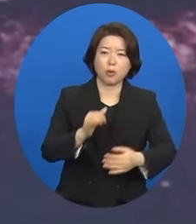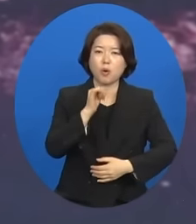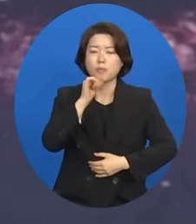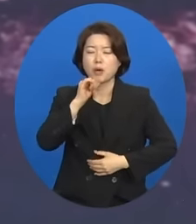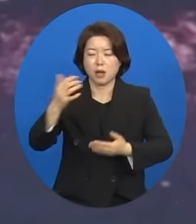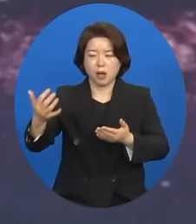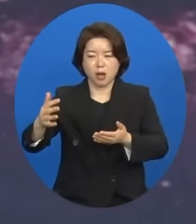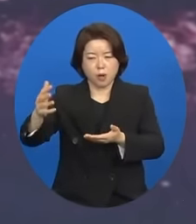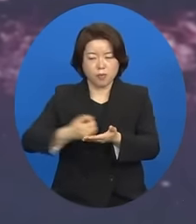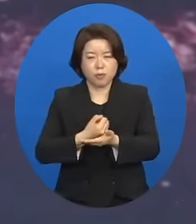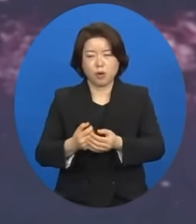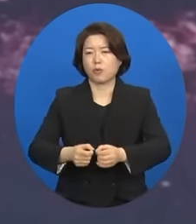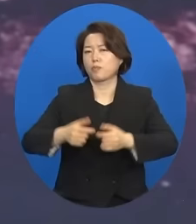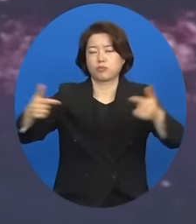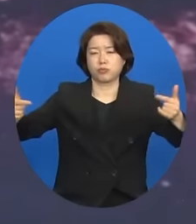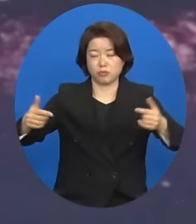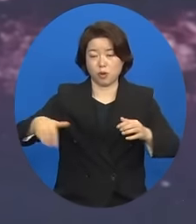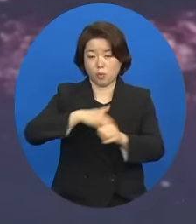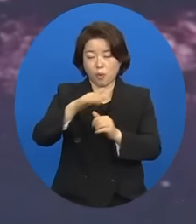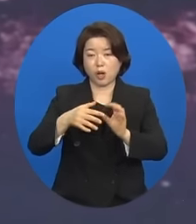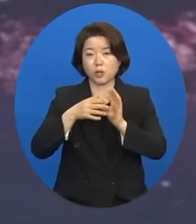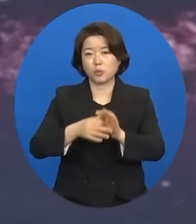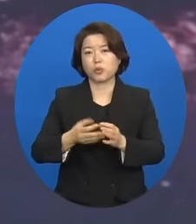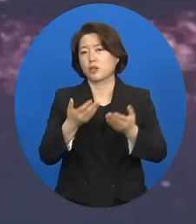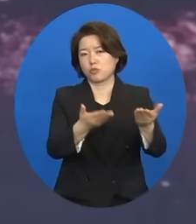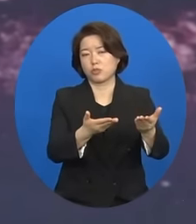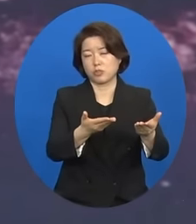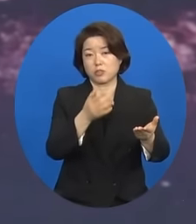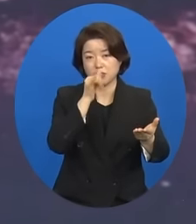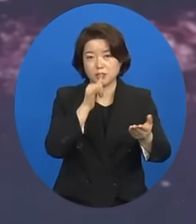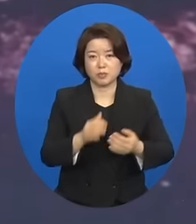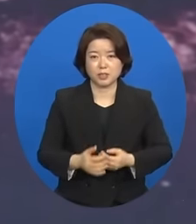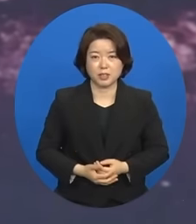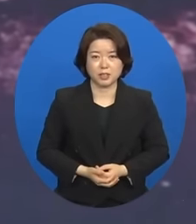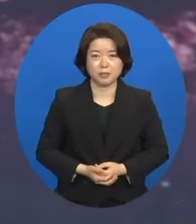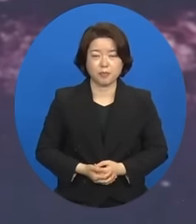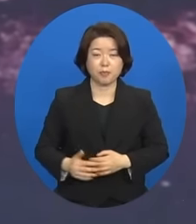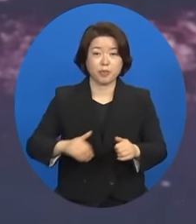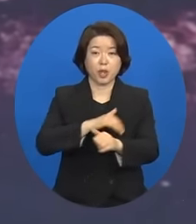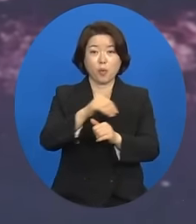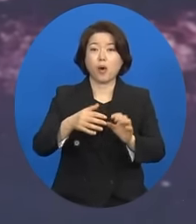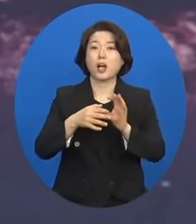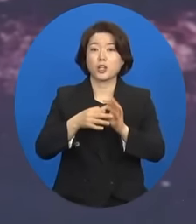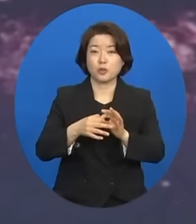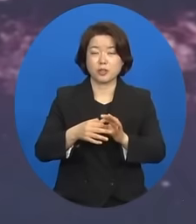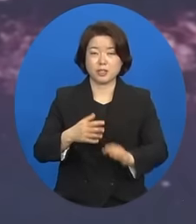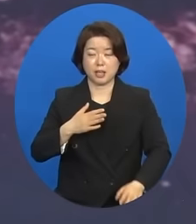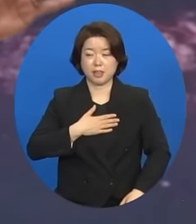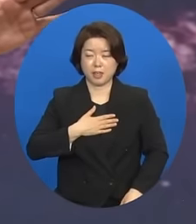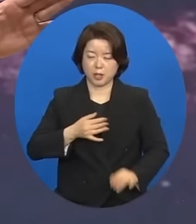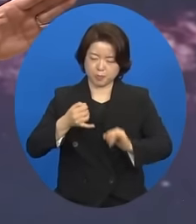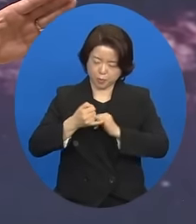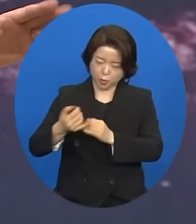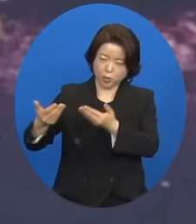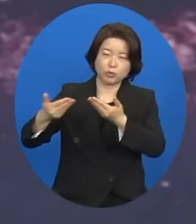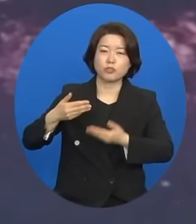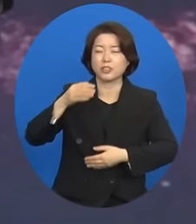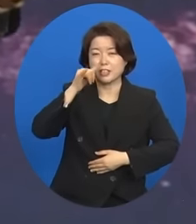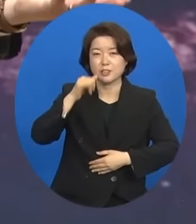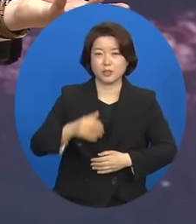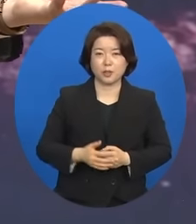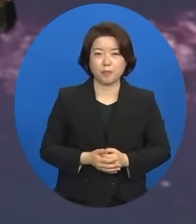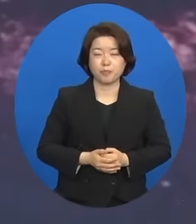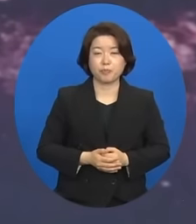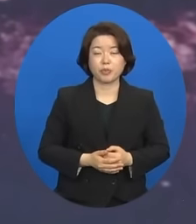사인이지 있던 것이죠 어 이런 어떤 어떤 환경을 통해서 우리에게 반드시 말씀을 하세요 로세 같은 경우에는